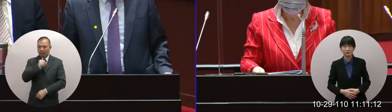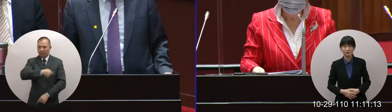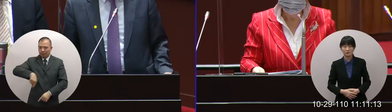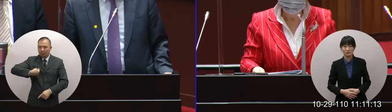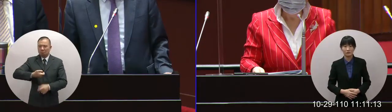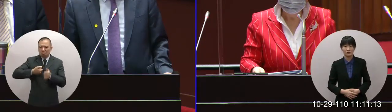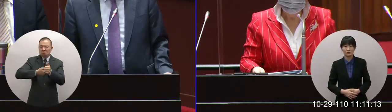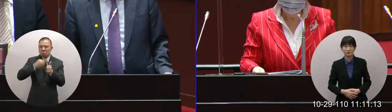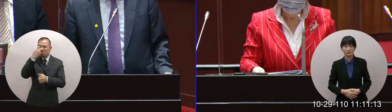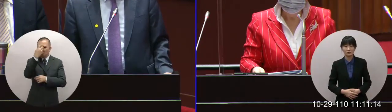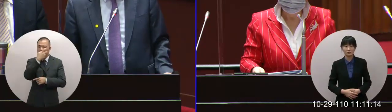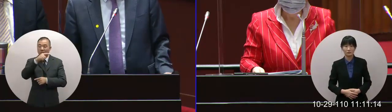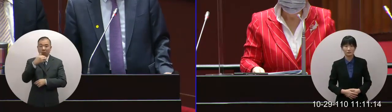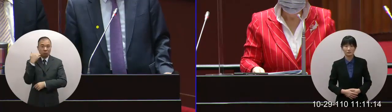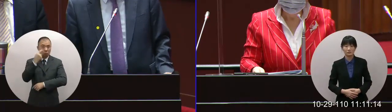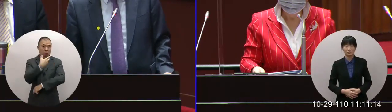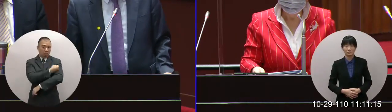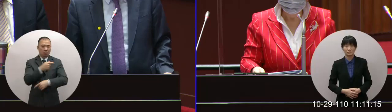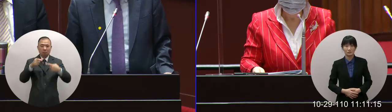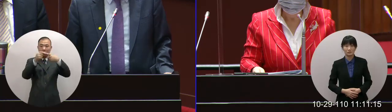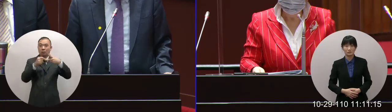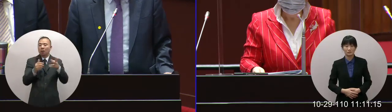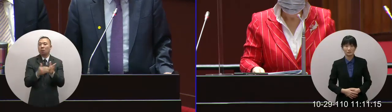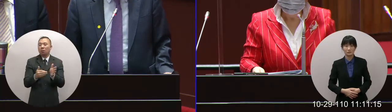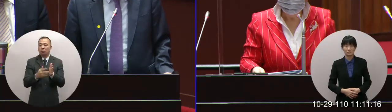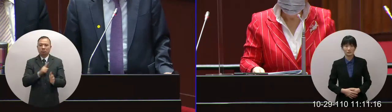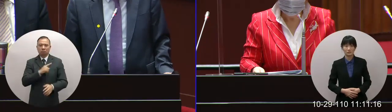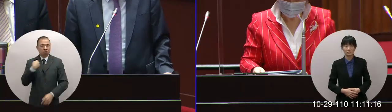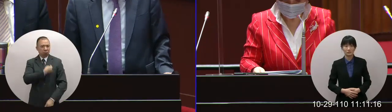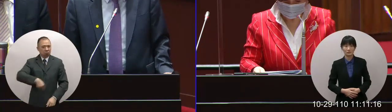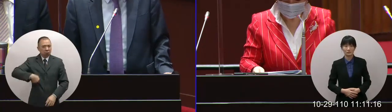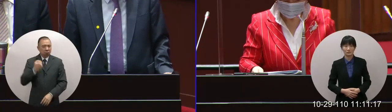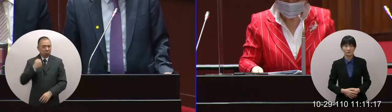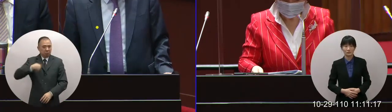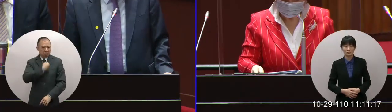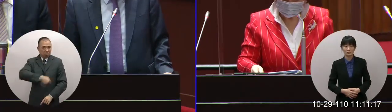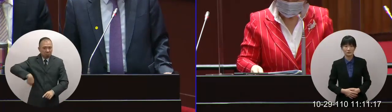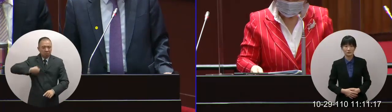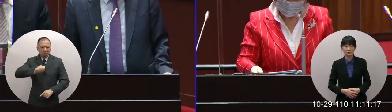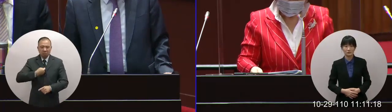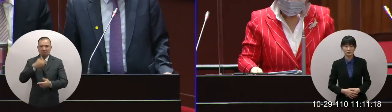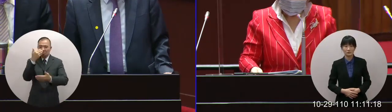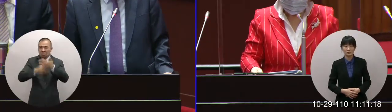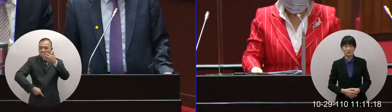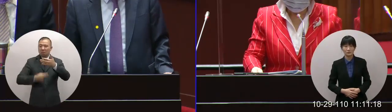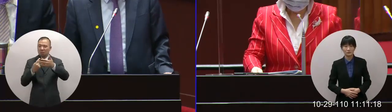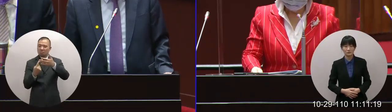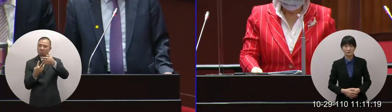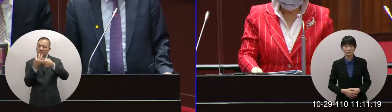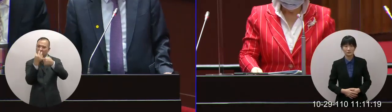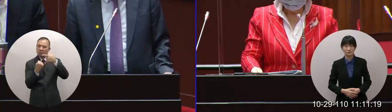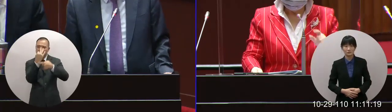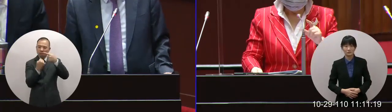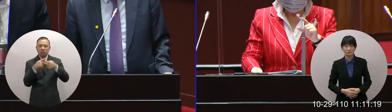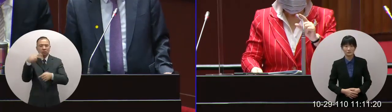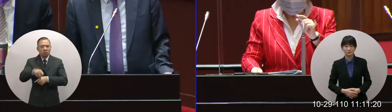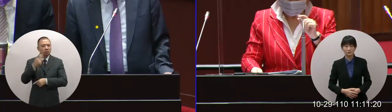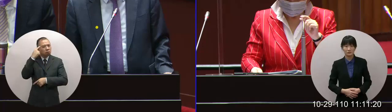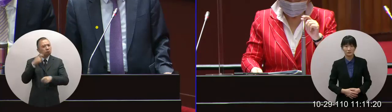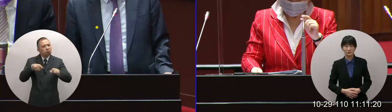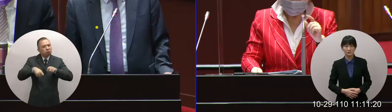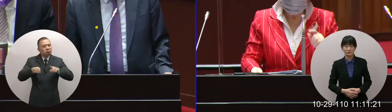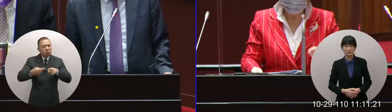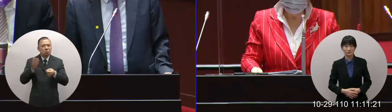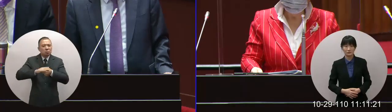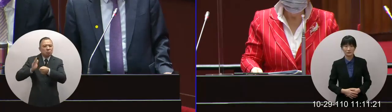踪，了解四打两剂疫苗之后产生抗体的情况，那进而哈在思考说怎么样来做一些补充